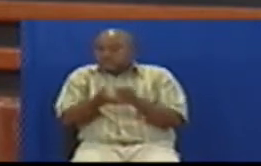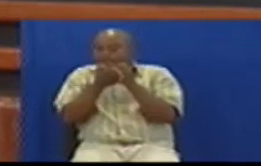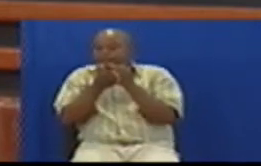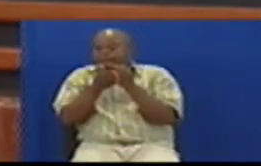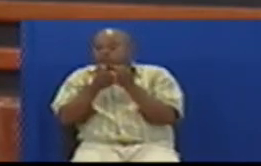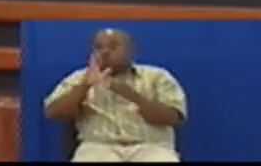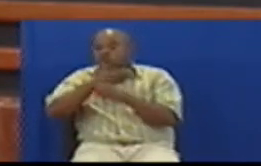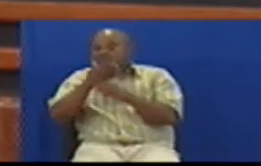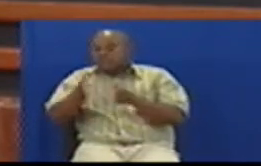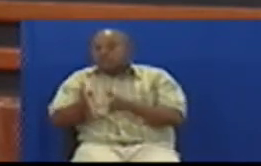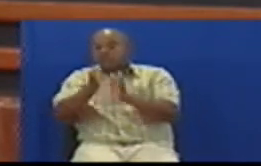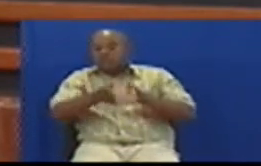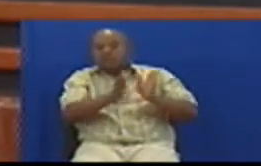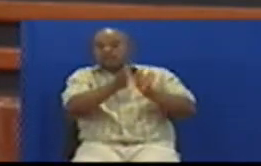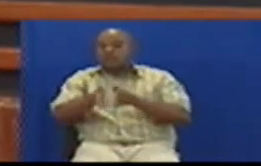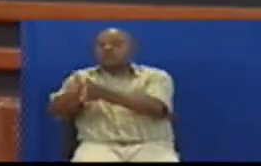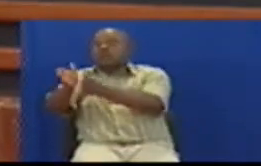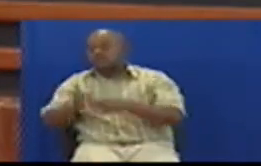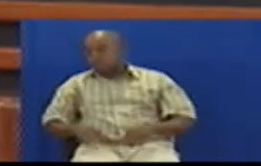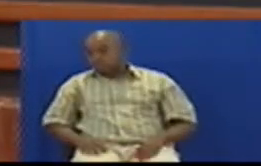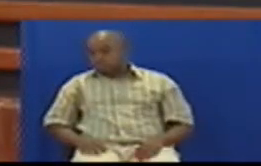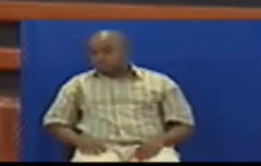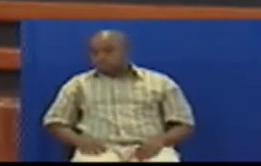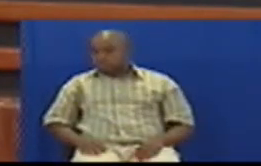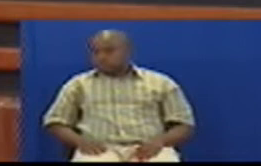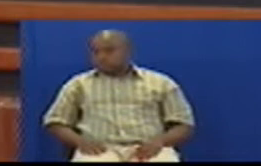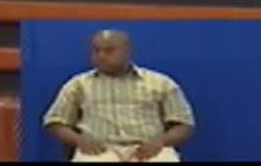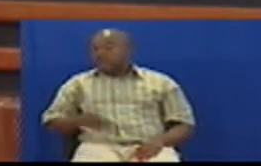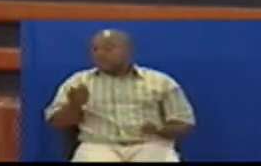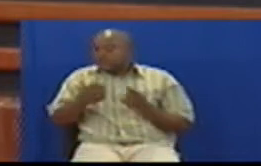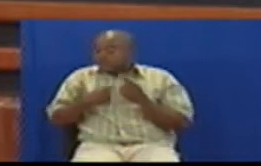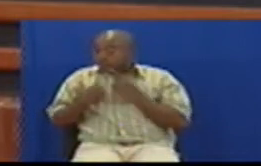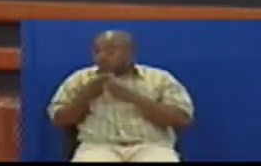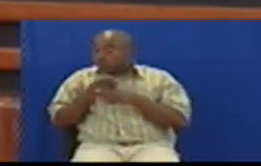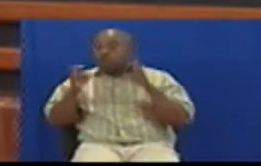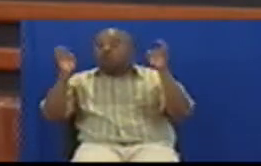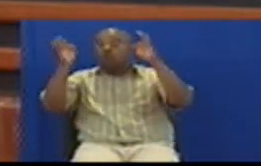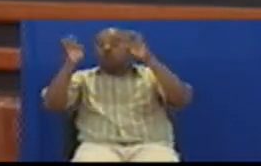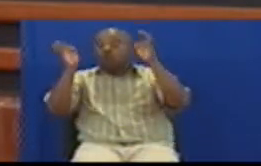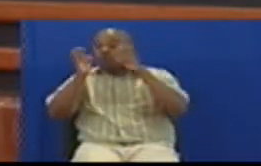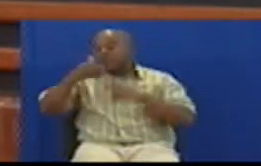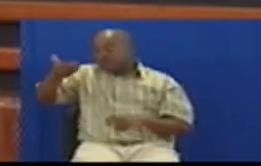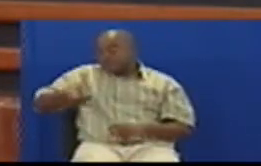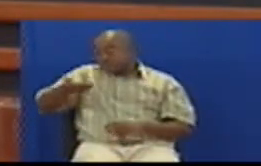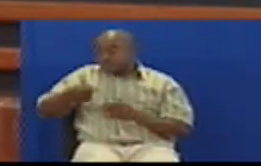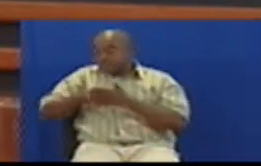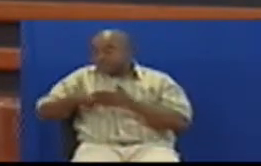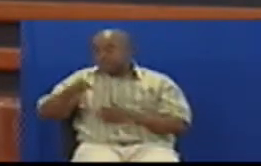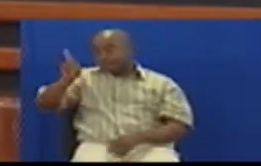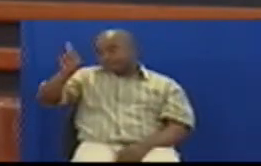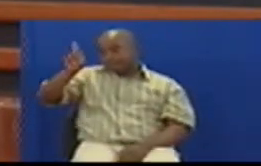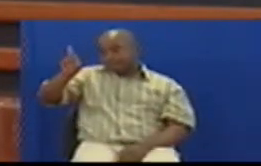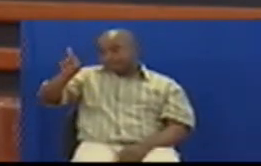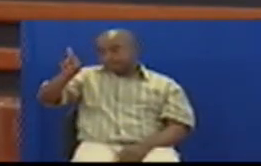huko kijijini. Mheshimiwa Spika, naomba nizungumzie kidogo pia REA. REA inafanya vizuri sana, naomba nipongeze kazi